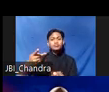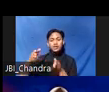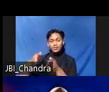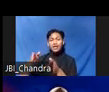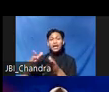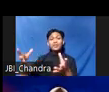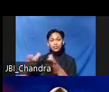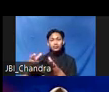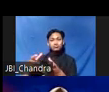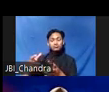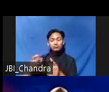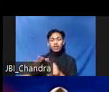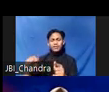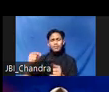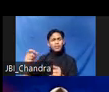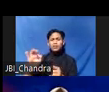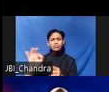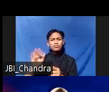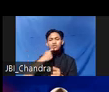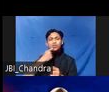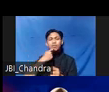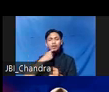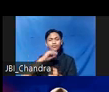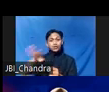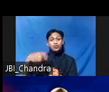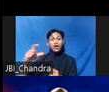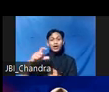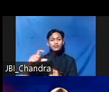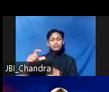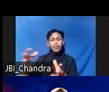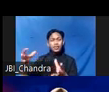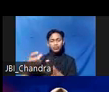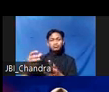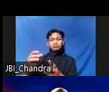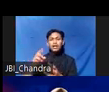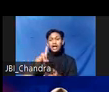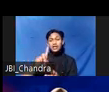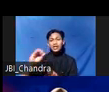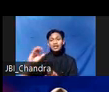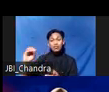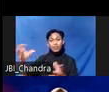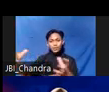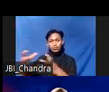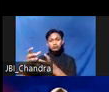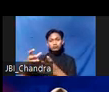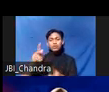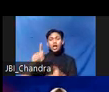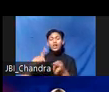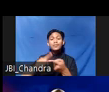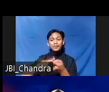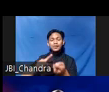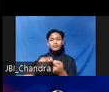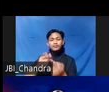semua Style ya ini ada sekitar 1000 stel banyak ya ini kalau teman-teman misalnya di epe-nya kurang